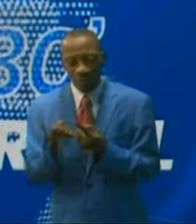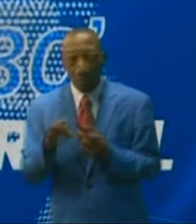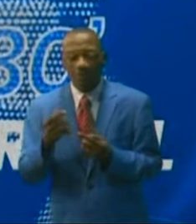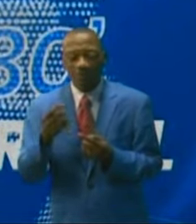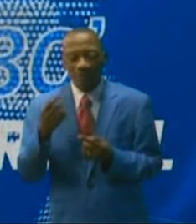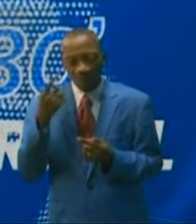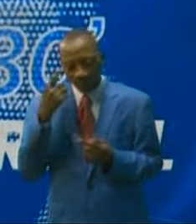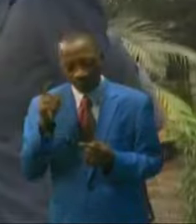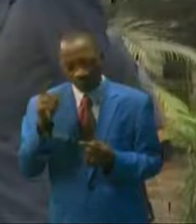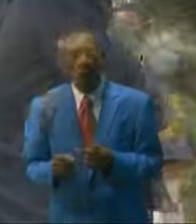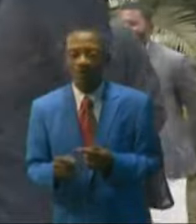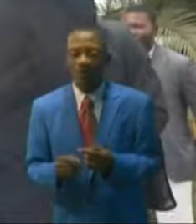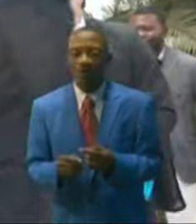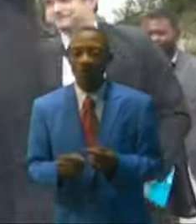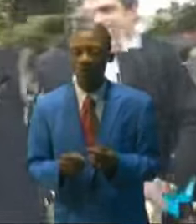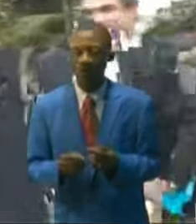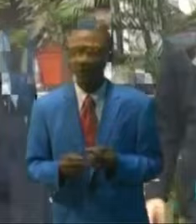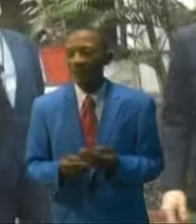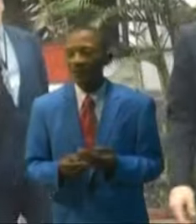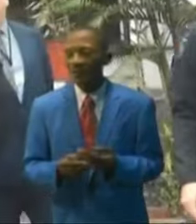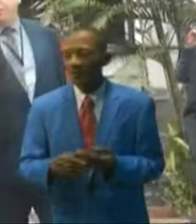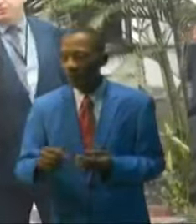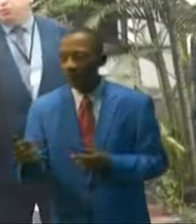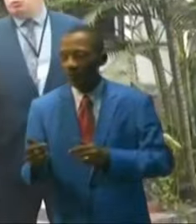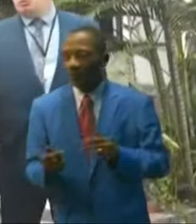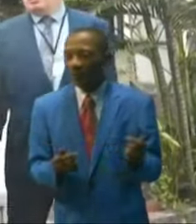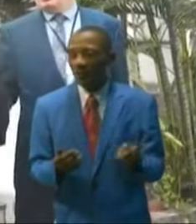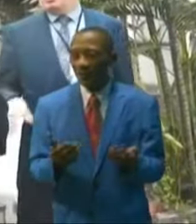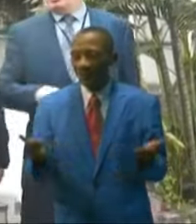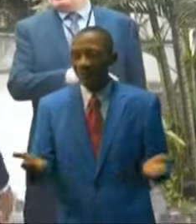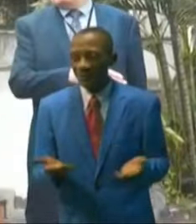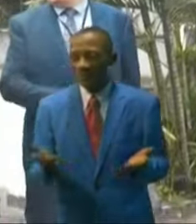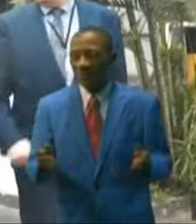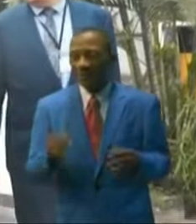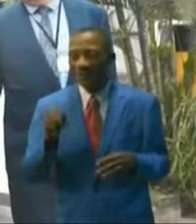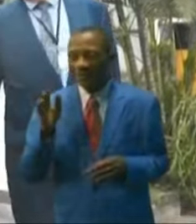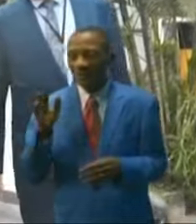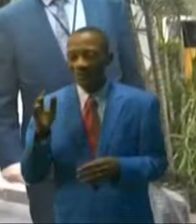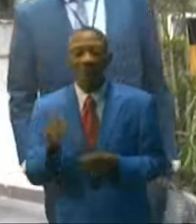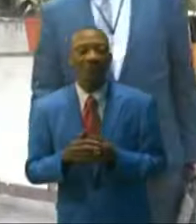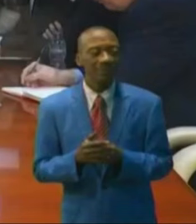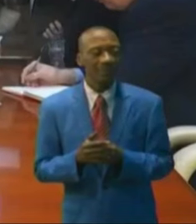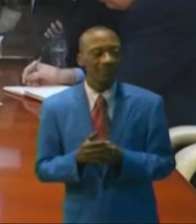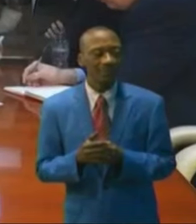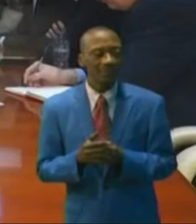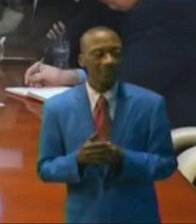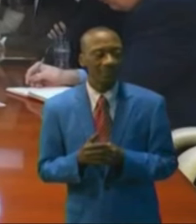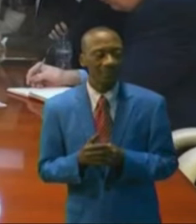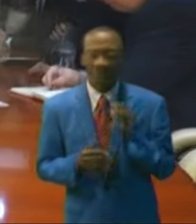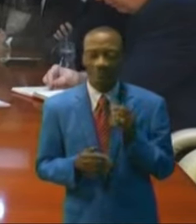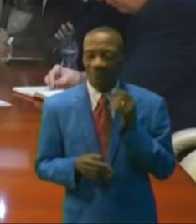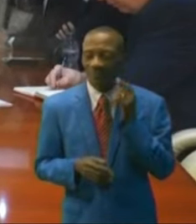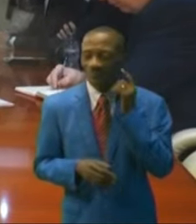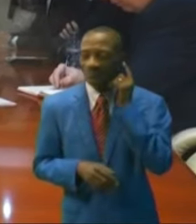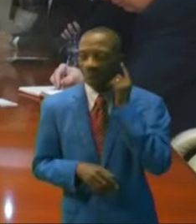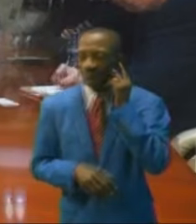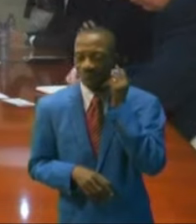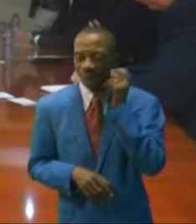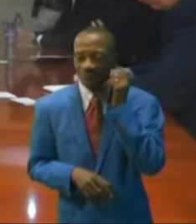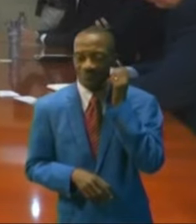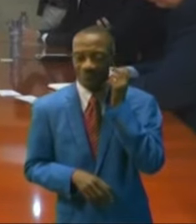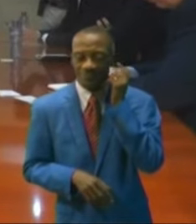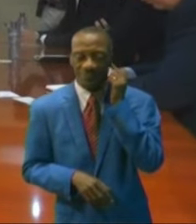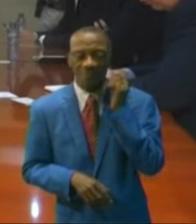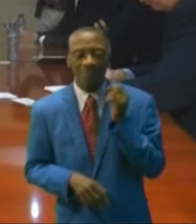reportage. Emma Koué, l'actuel tout récent envoyé spécial de la France pour la guerre des Grands Lacs, a voulu attendre une